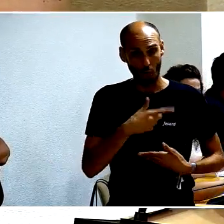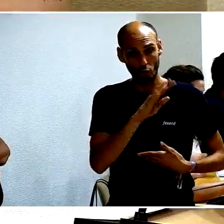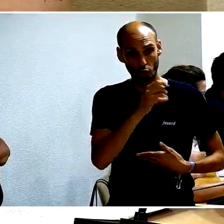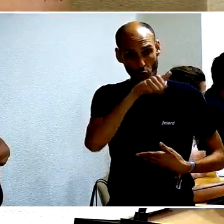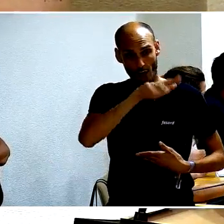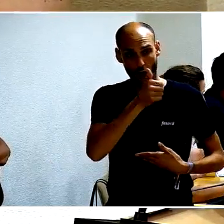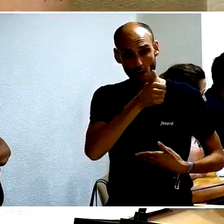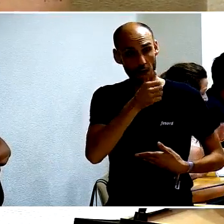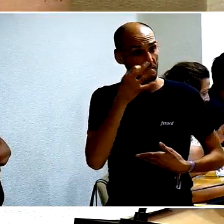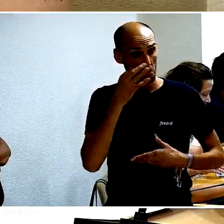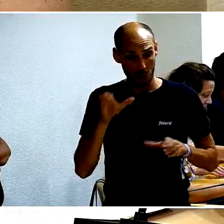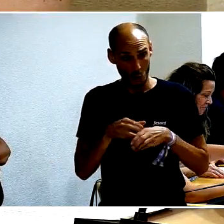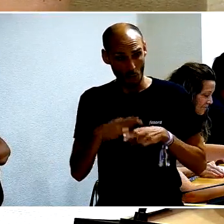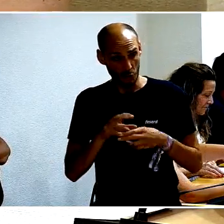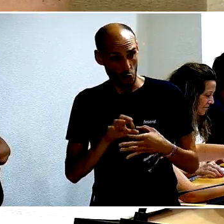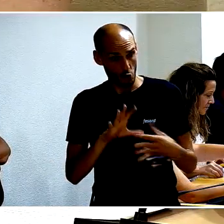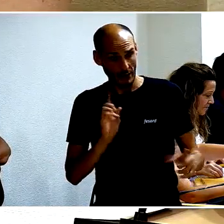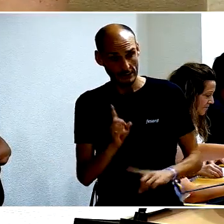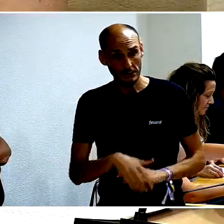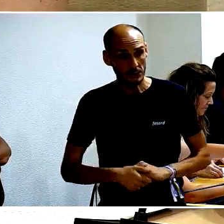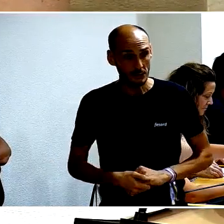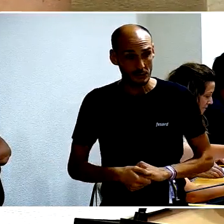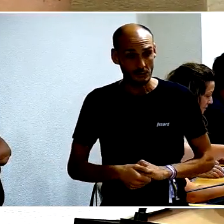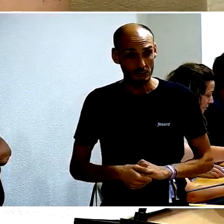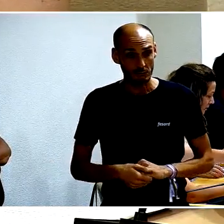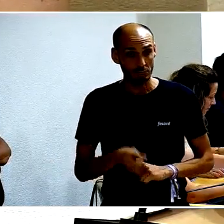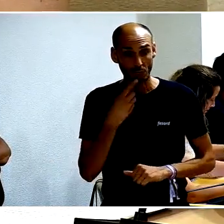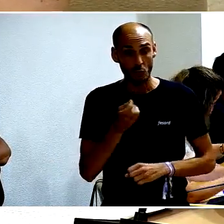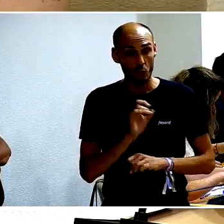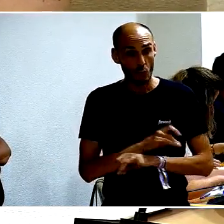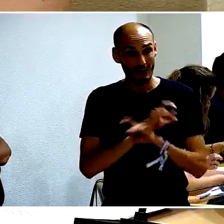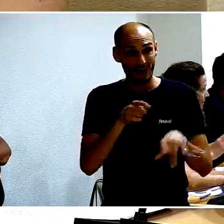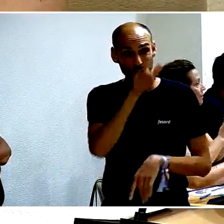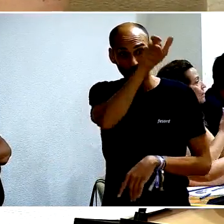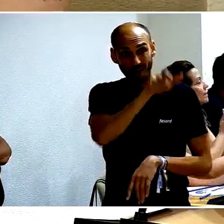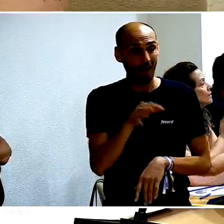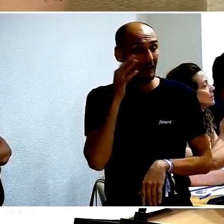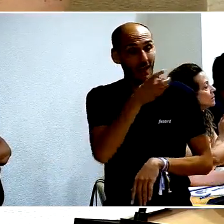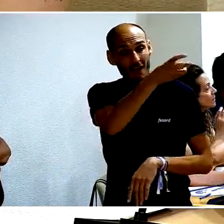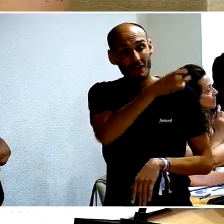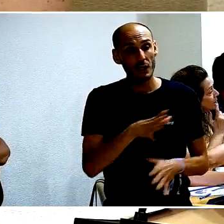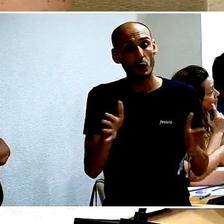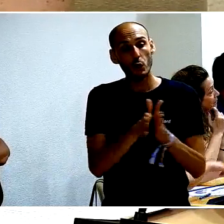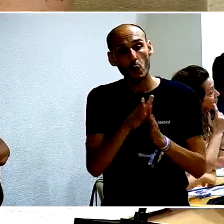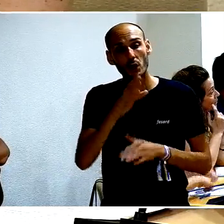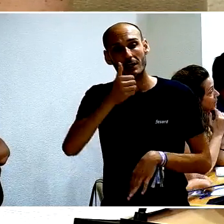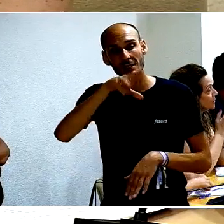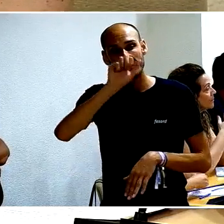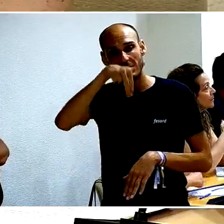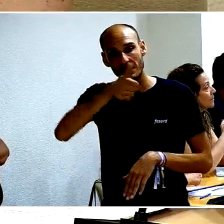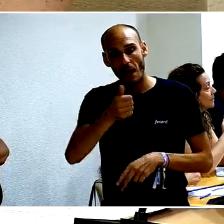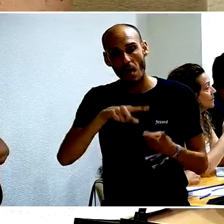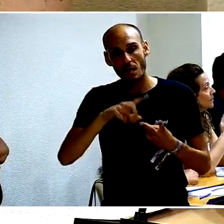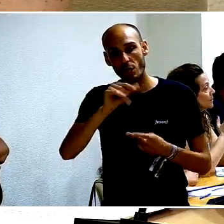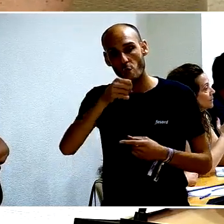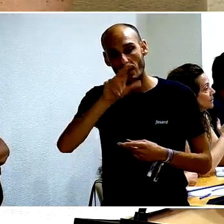no és del meu partit polític. I vull que quede molt clar que ella va vindre acompanyada de Cristina Durán i acompanyada de la seva filla. La seva